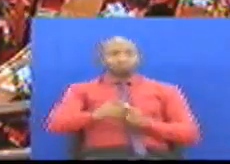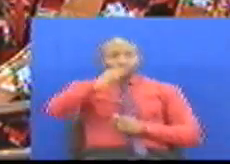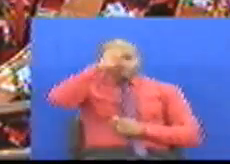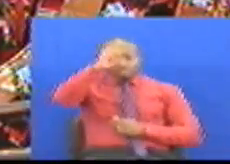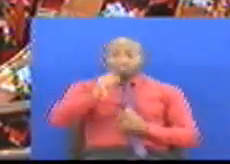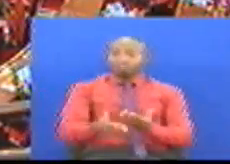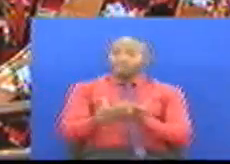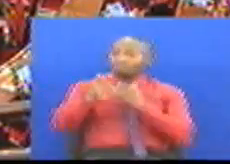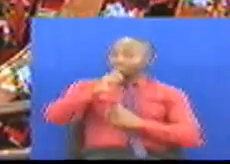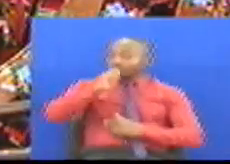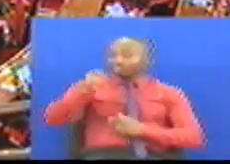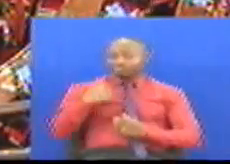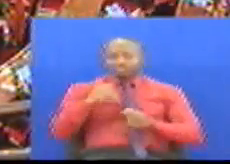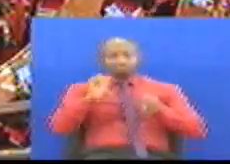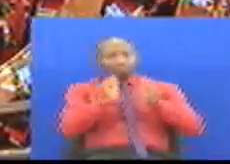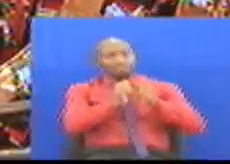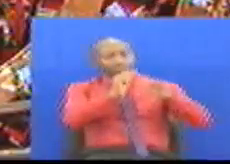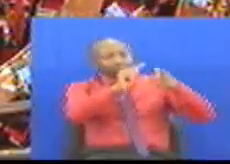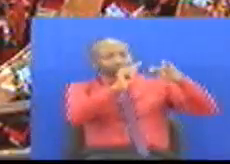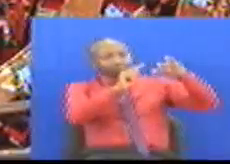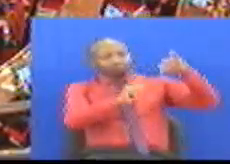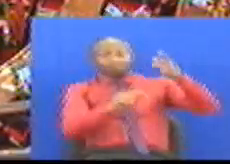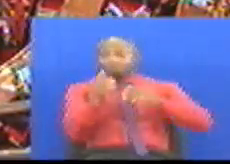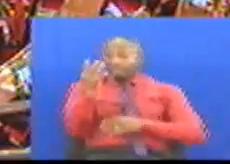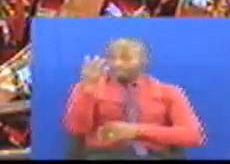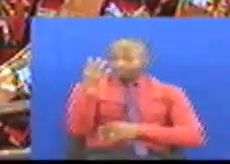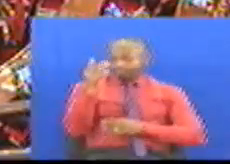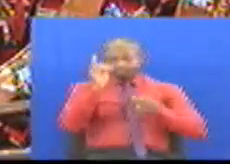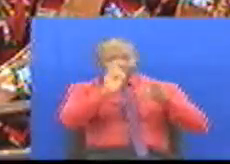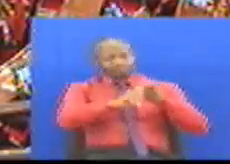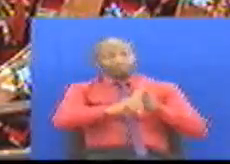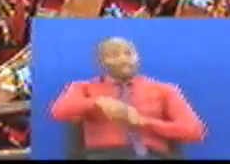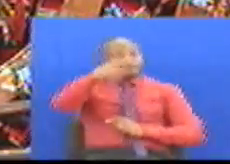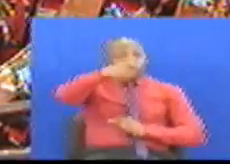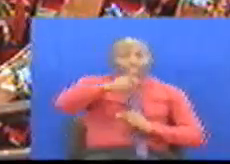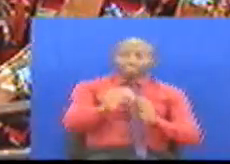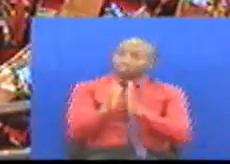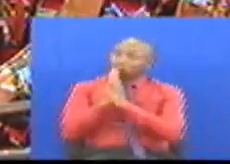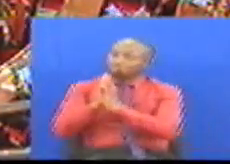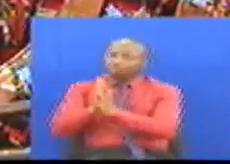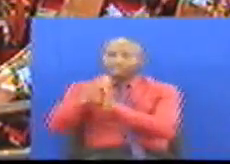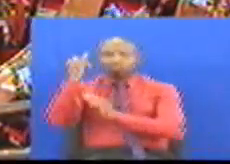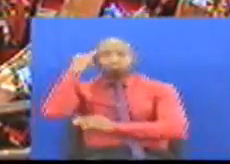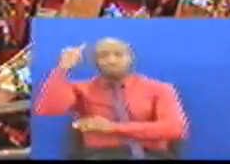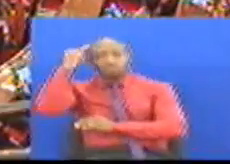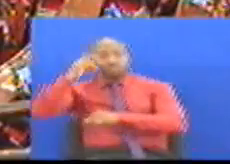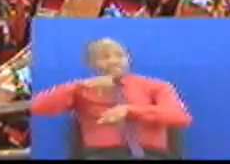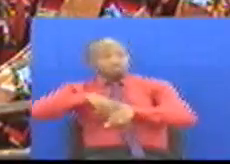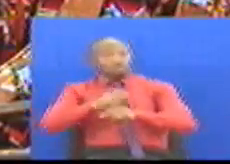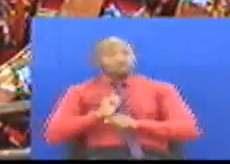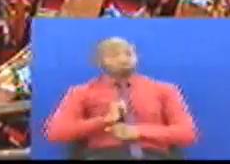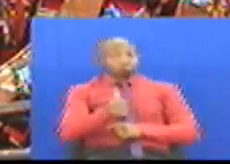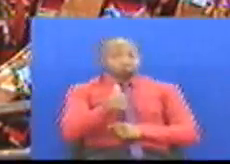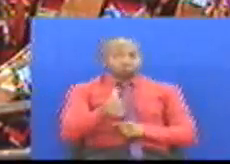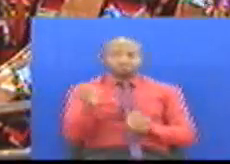Spika, mimi na mambo manne. Jambo la kwanza nitachangia kuhusu pongezi, shukrani, ushauri, na muda ukiruhusu